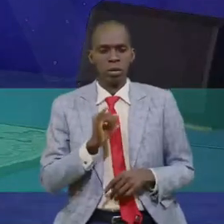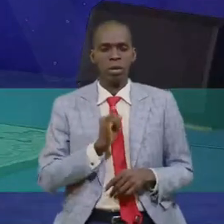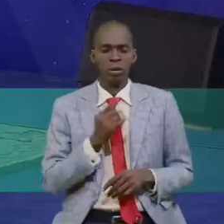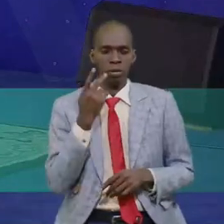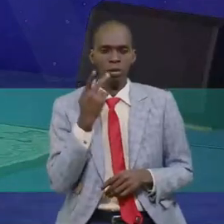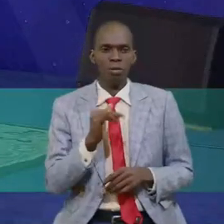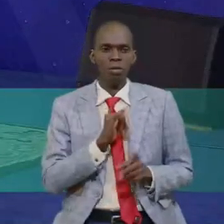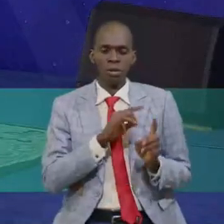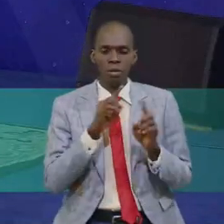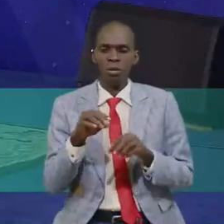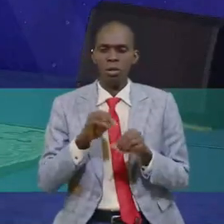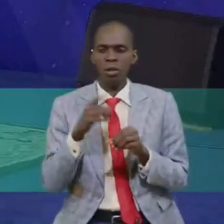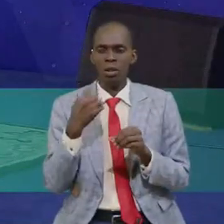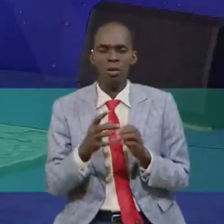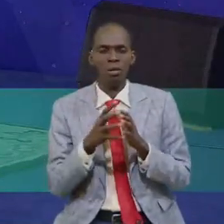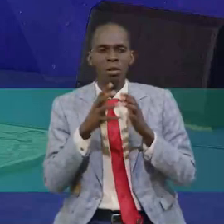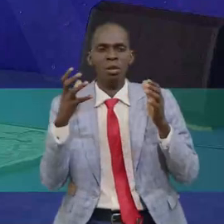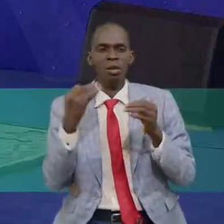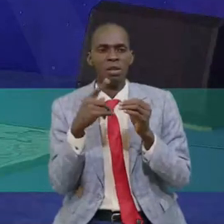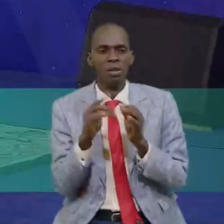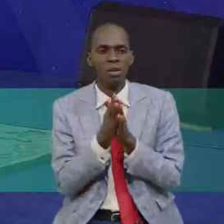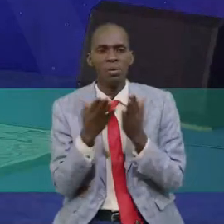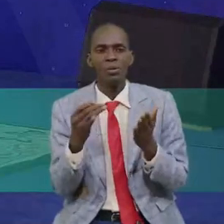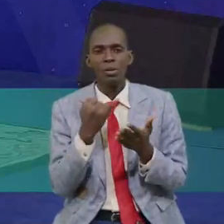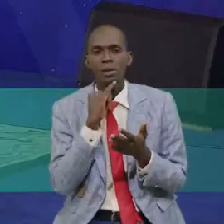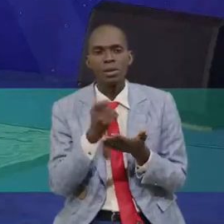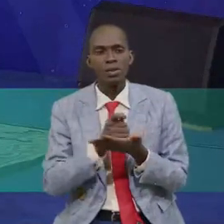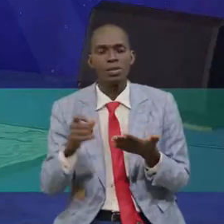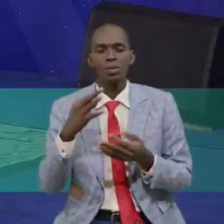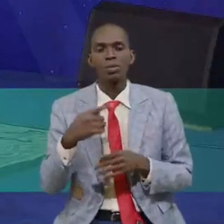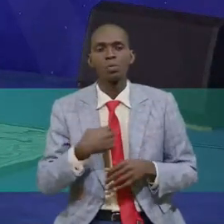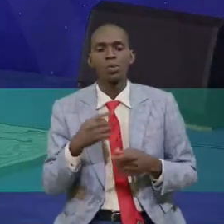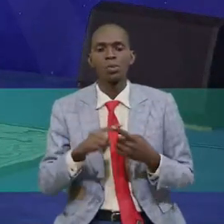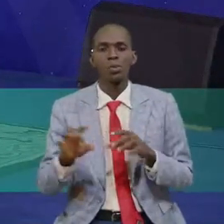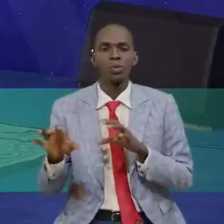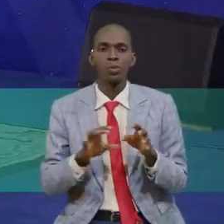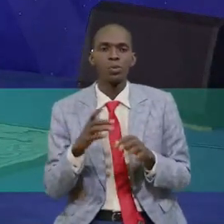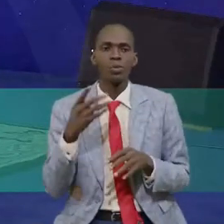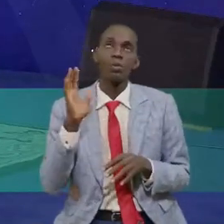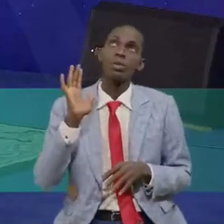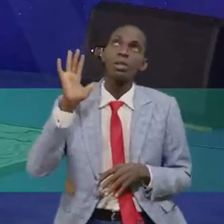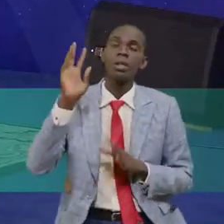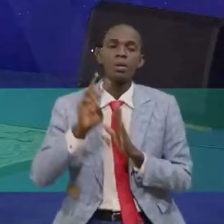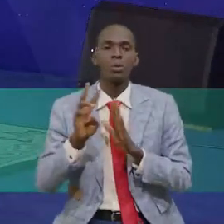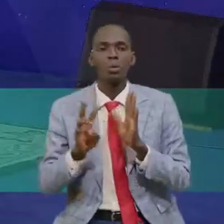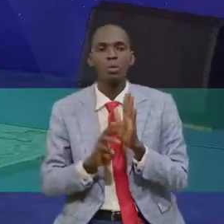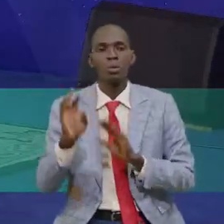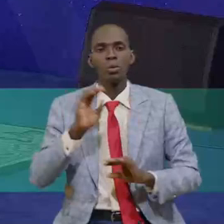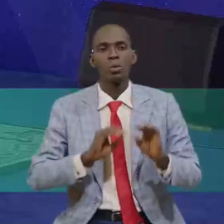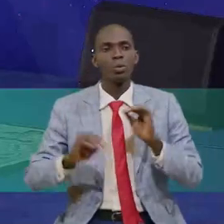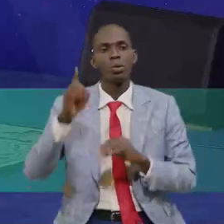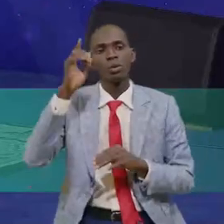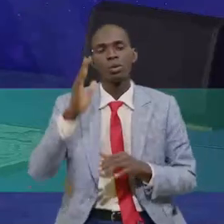Verset 7. Alors j'ai dit, voici je viens, dans le rouleau du livre, il est question de moi pour faire, ô Dieu, ta